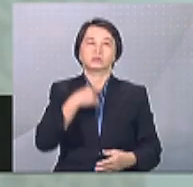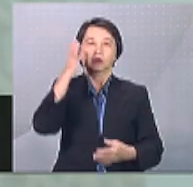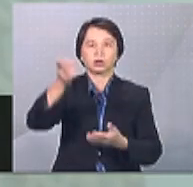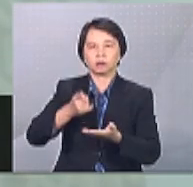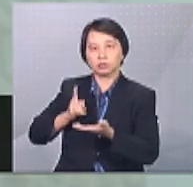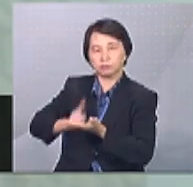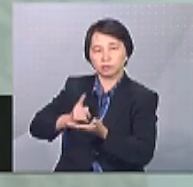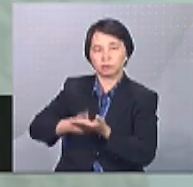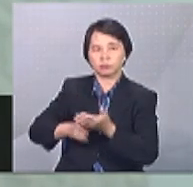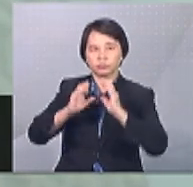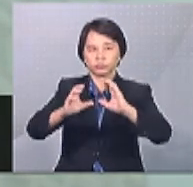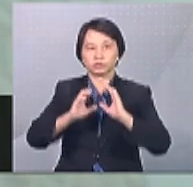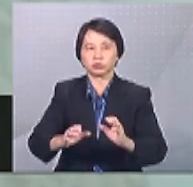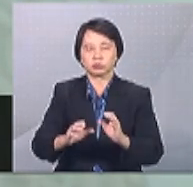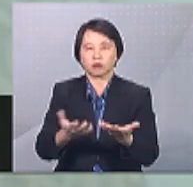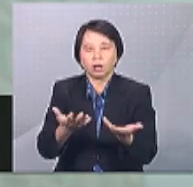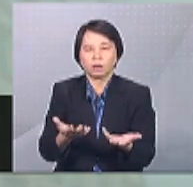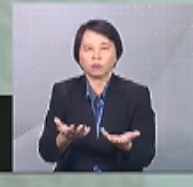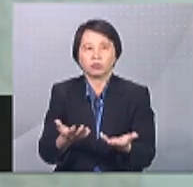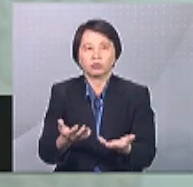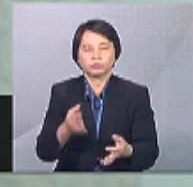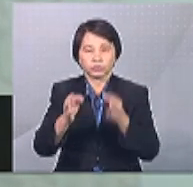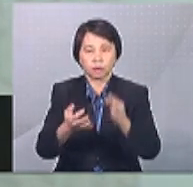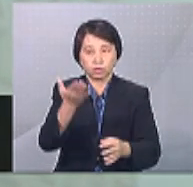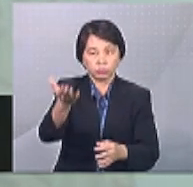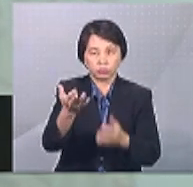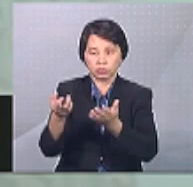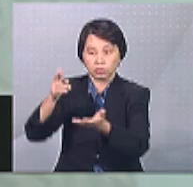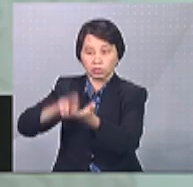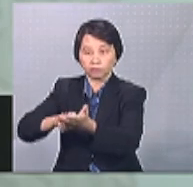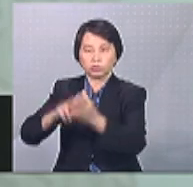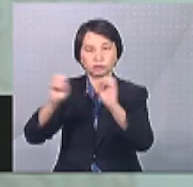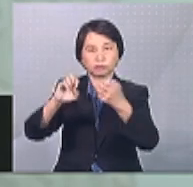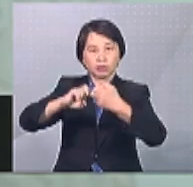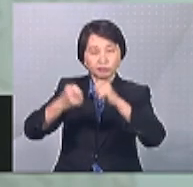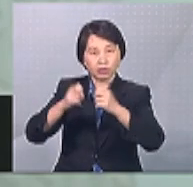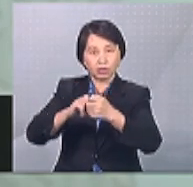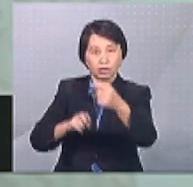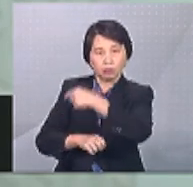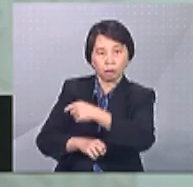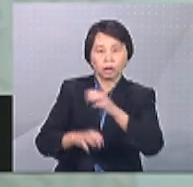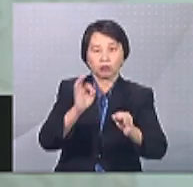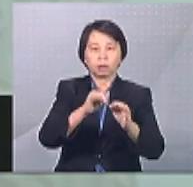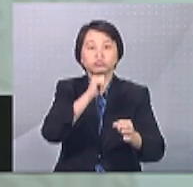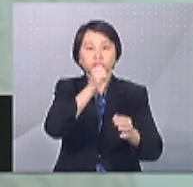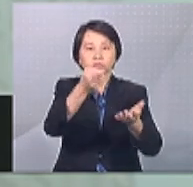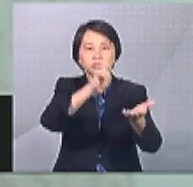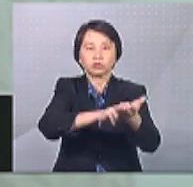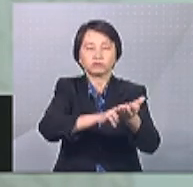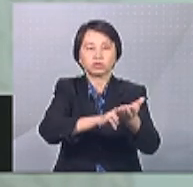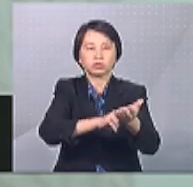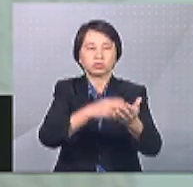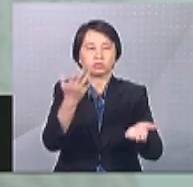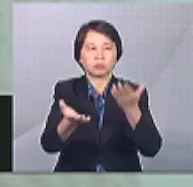dengan kaedah-kaedah terbaik. Kalau mereka berdaftar tu tak ada masalah, tapi yang katalah yang tak berdaftar tu, yang tu